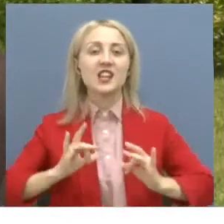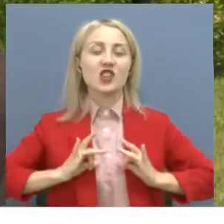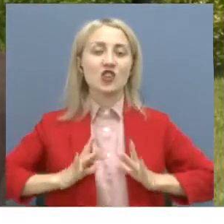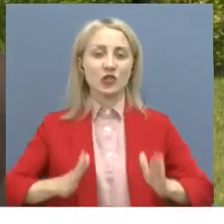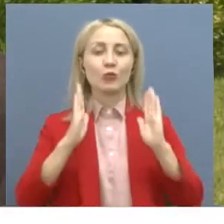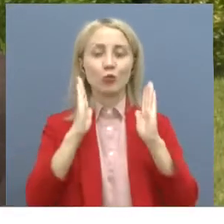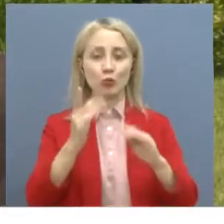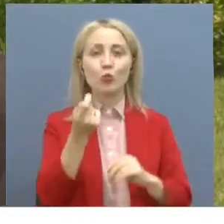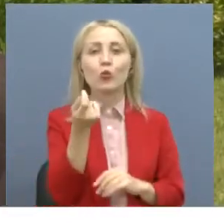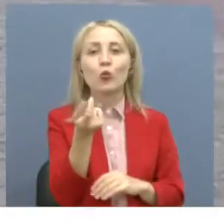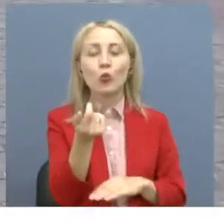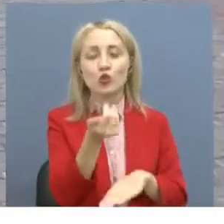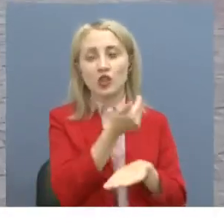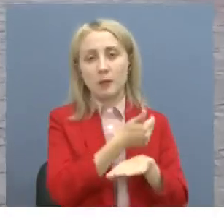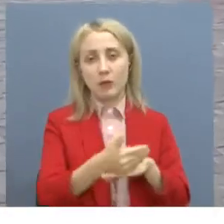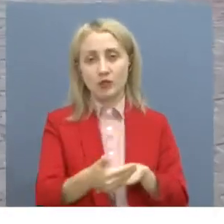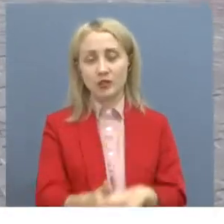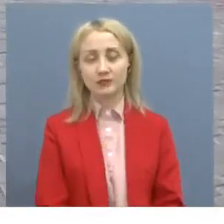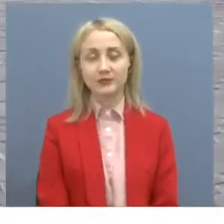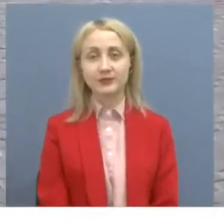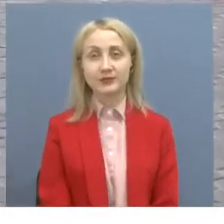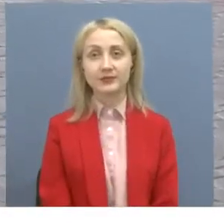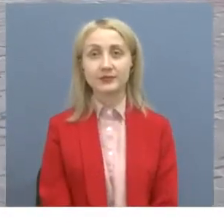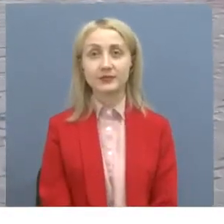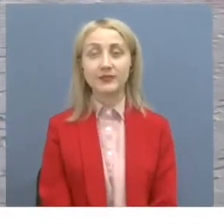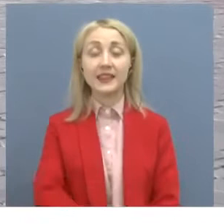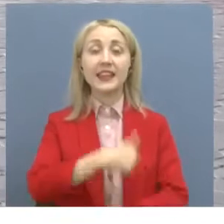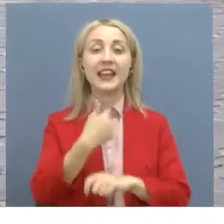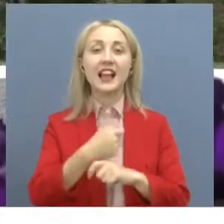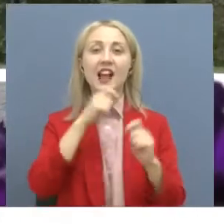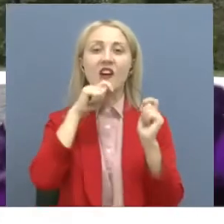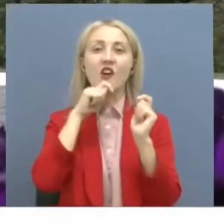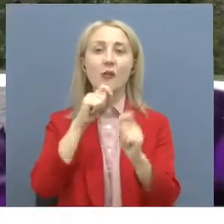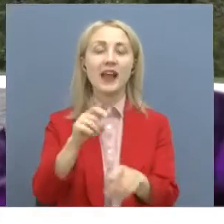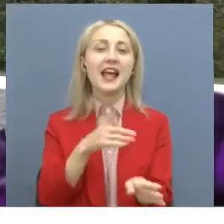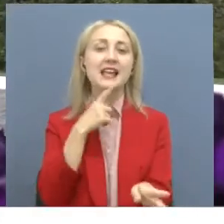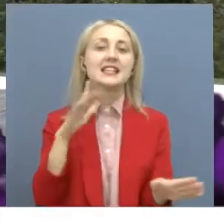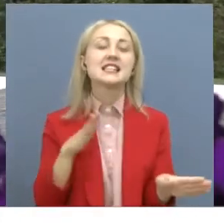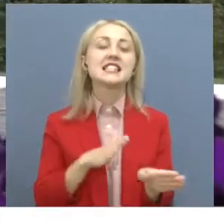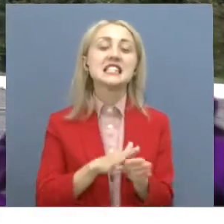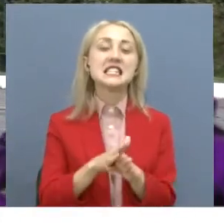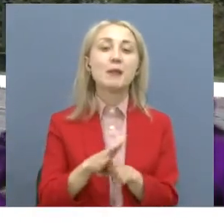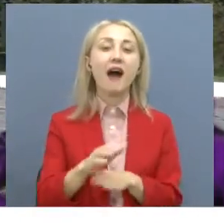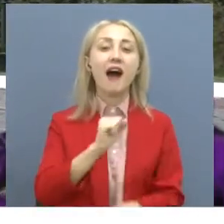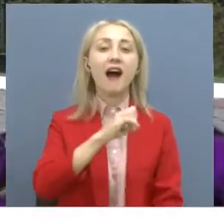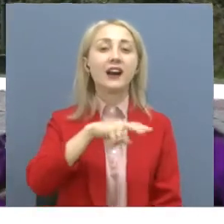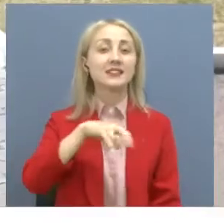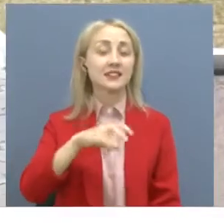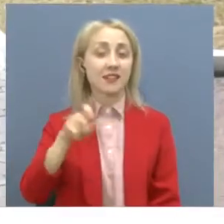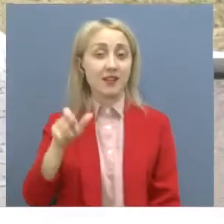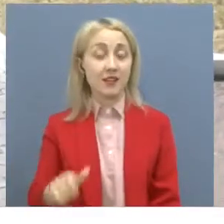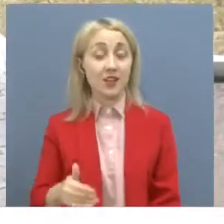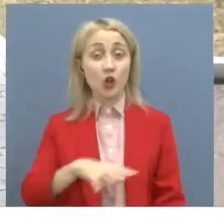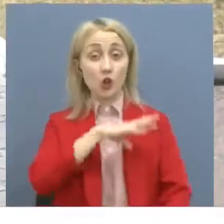қалып, кейін хабарласып жатқандар да бар. Дәстүрлі ән аталымы бойынша бас жүлдені Аслан Мұхамедияров еншіледі. Ол дауыс беру қорытындысы